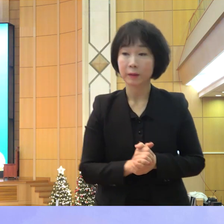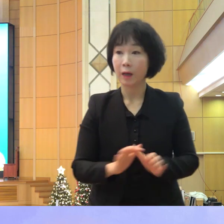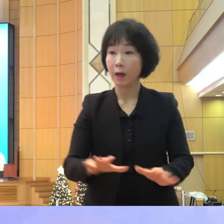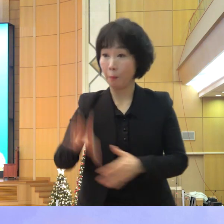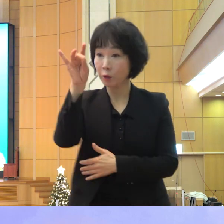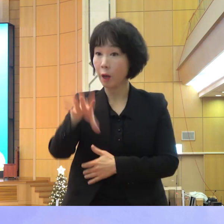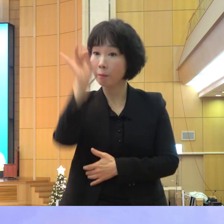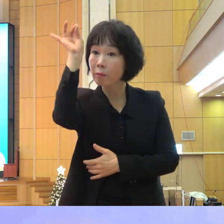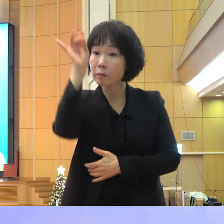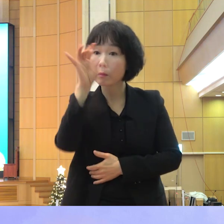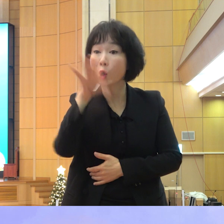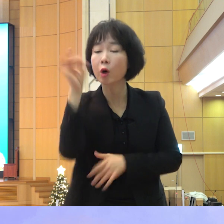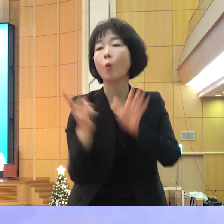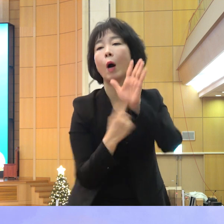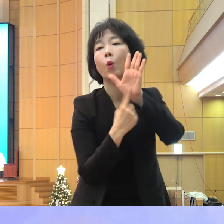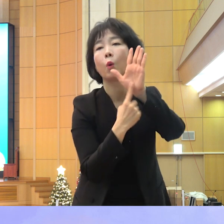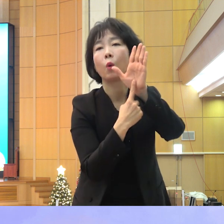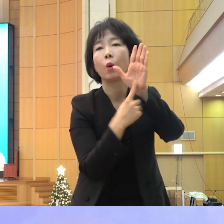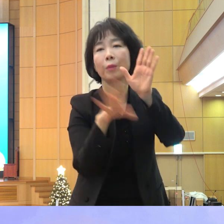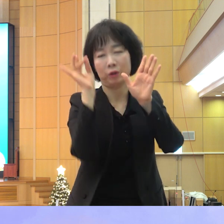광고 말씀드리겠습니다.